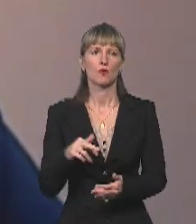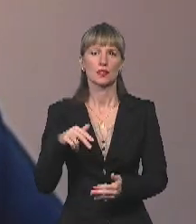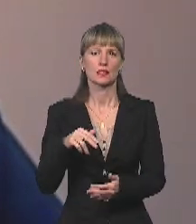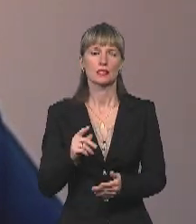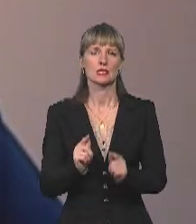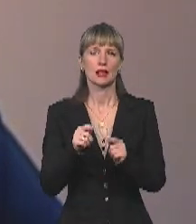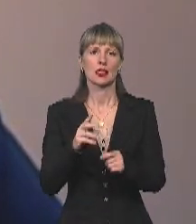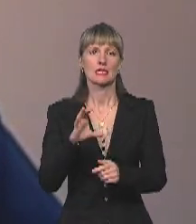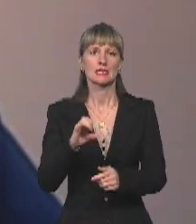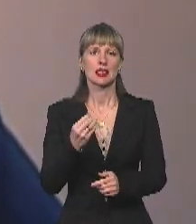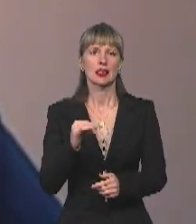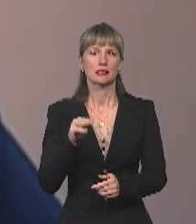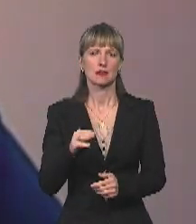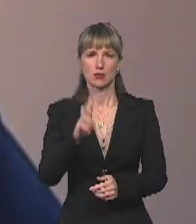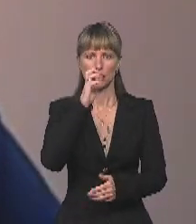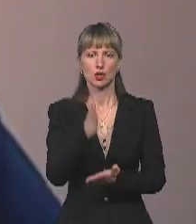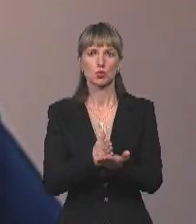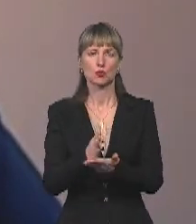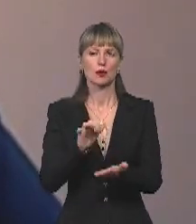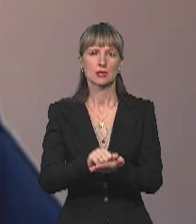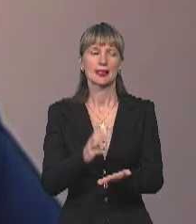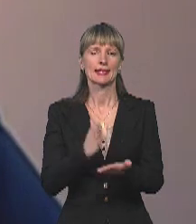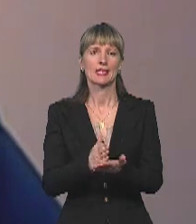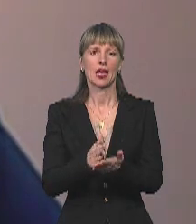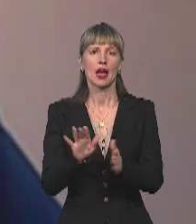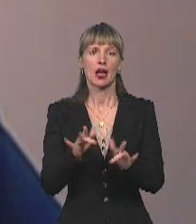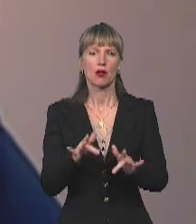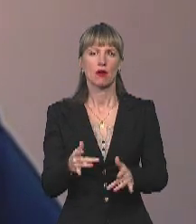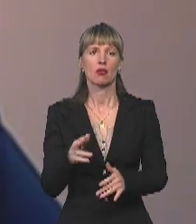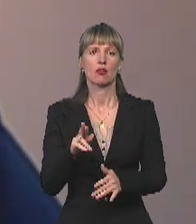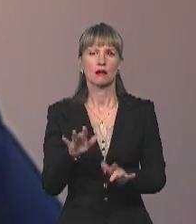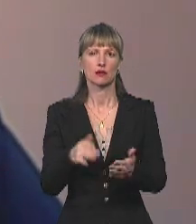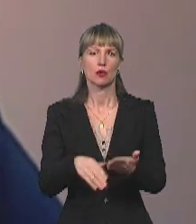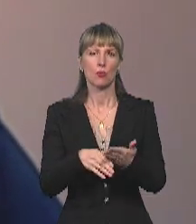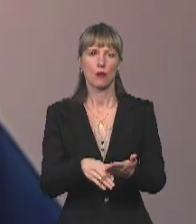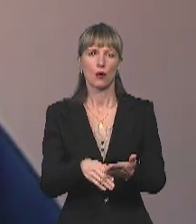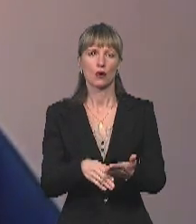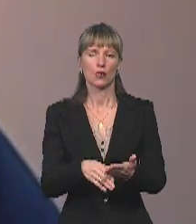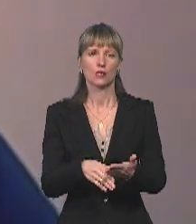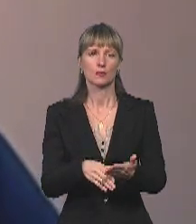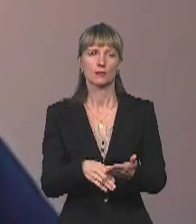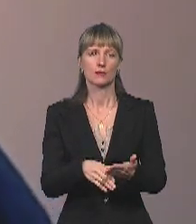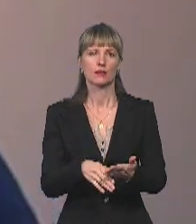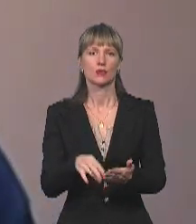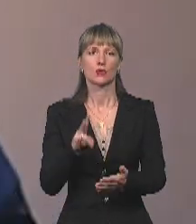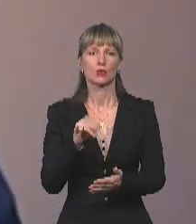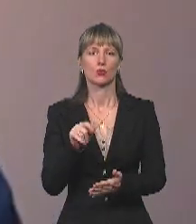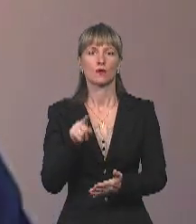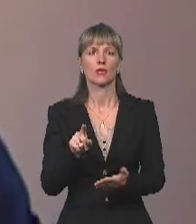сайт Державної служби зайнятості, там є так званий калькулятор для розрахунку допомоги. От. Ну, він